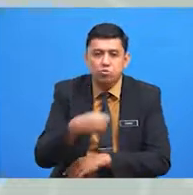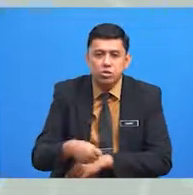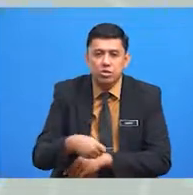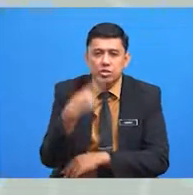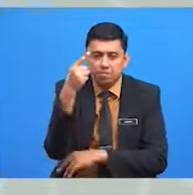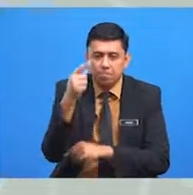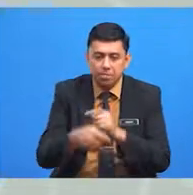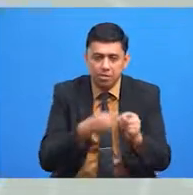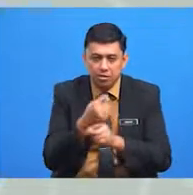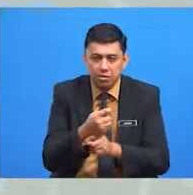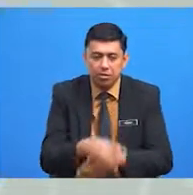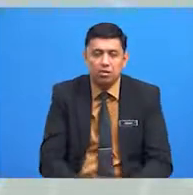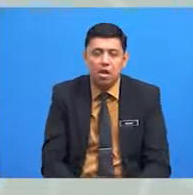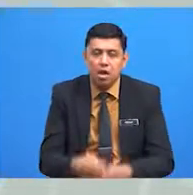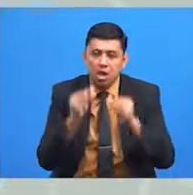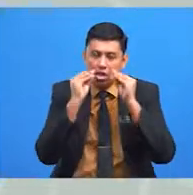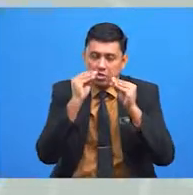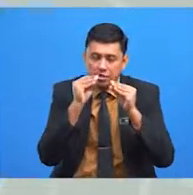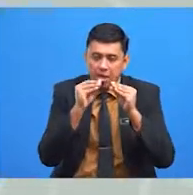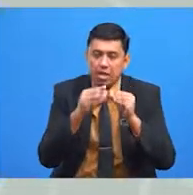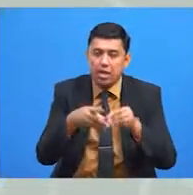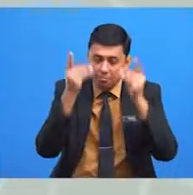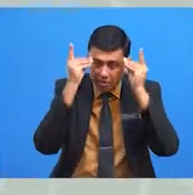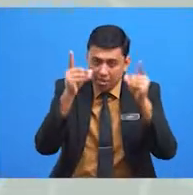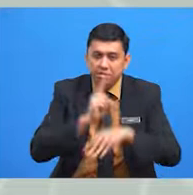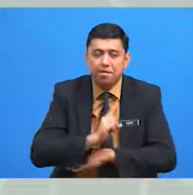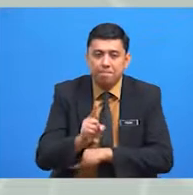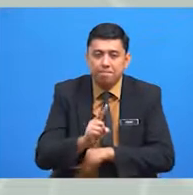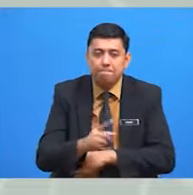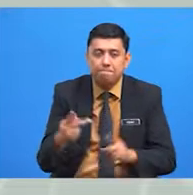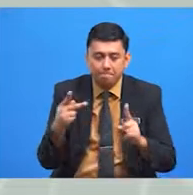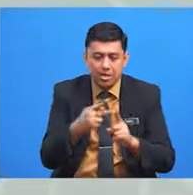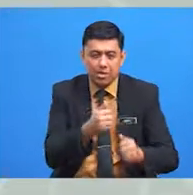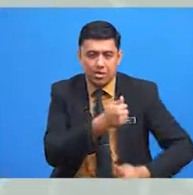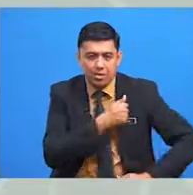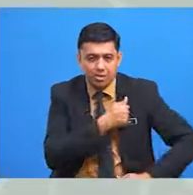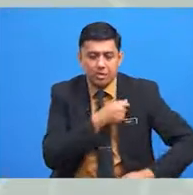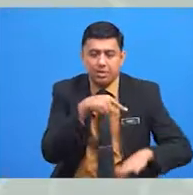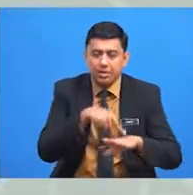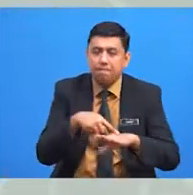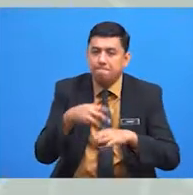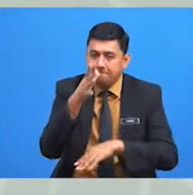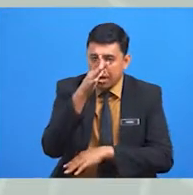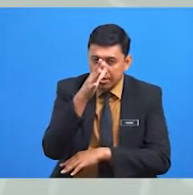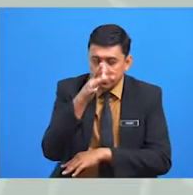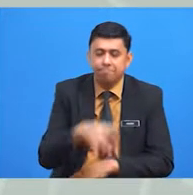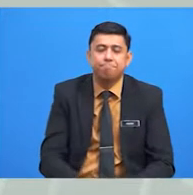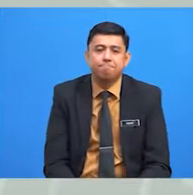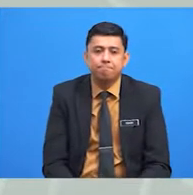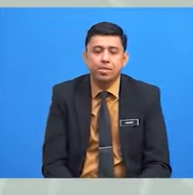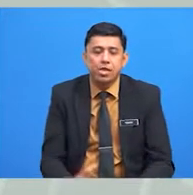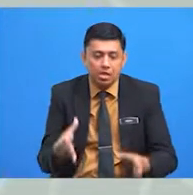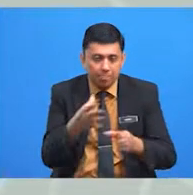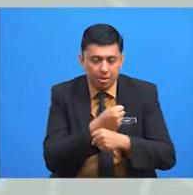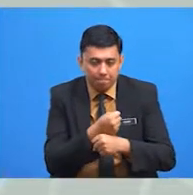apabila mengajarkan pendidikan agama Islam kepada askar-askar Melayu di Melaka. Mendapat